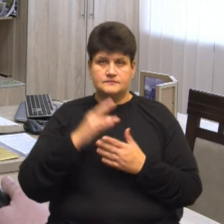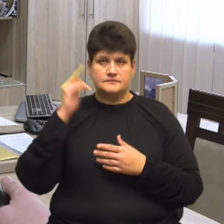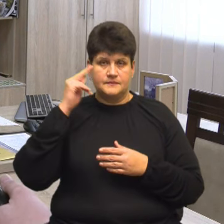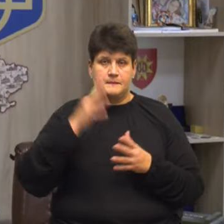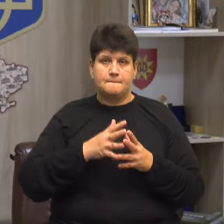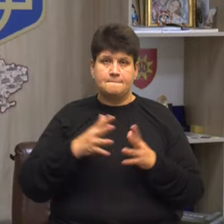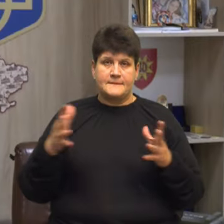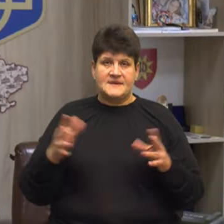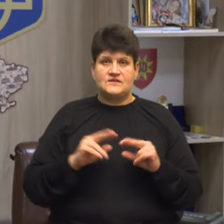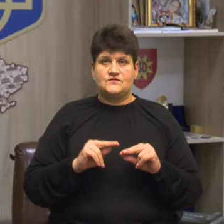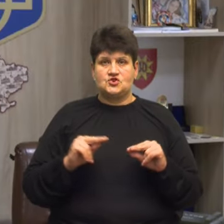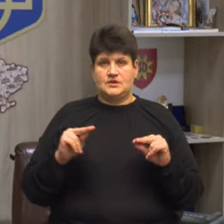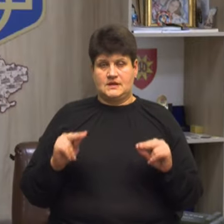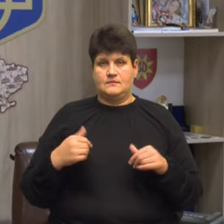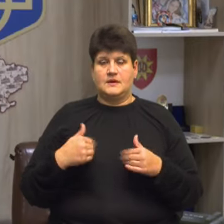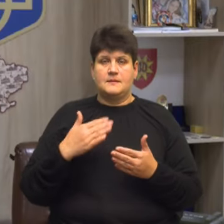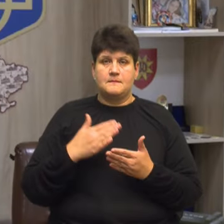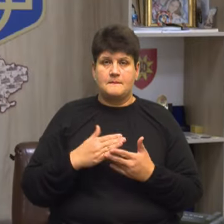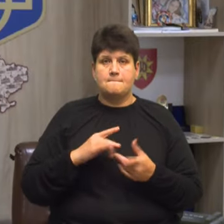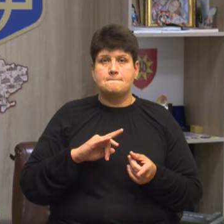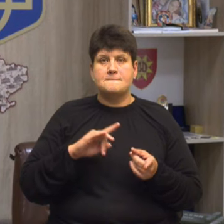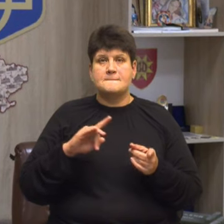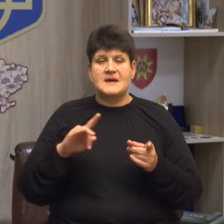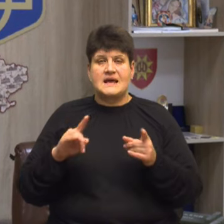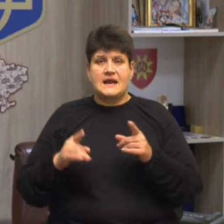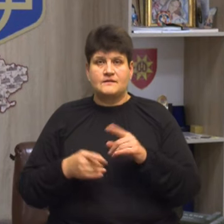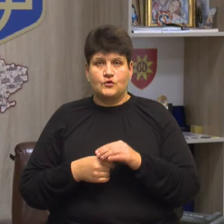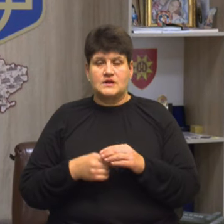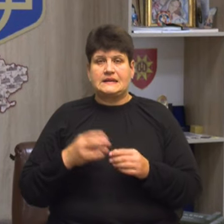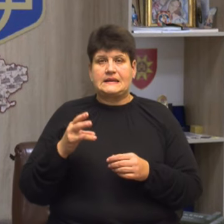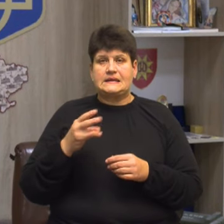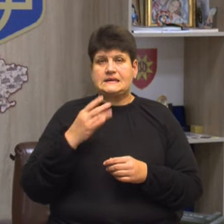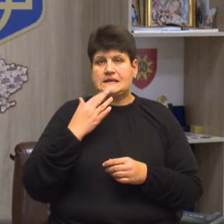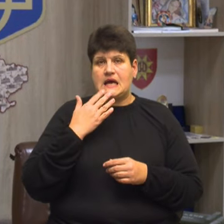більшість вчителів. Ми маємо перетворитися в націю